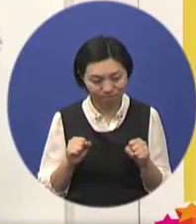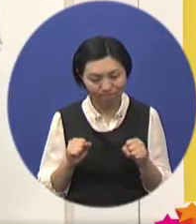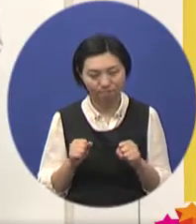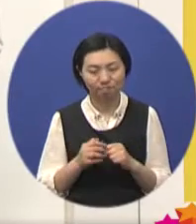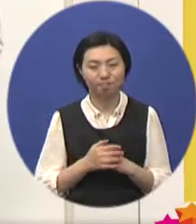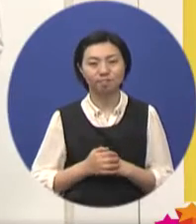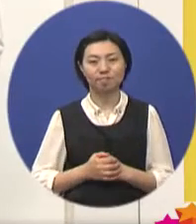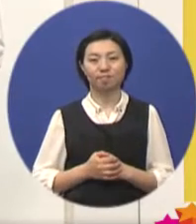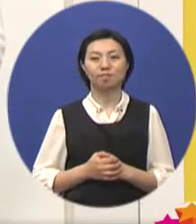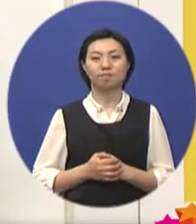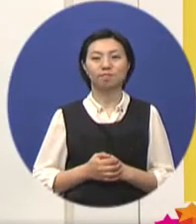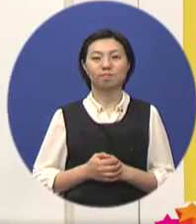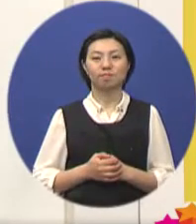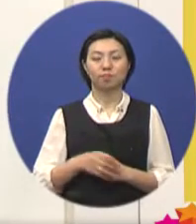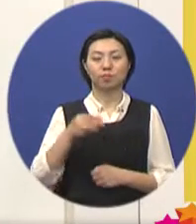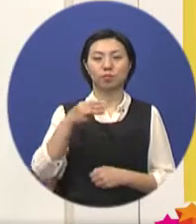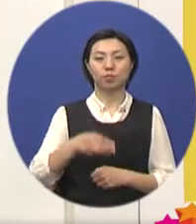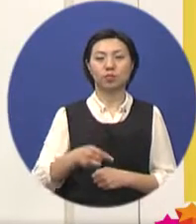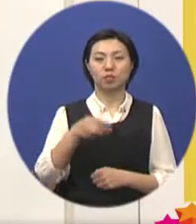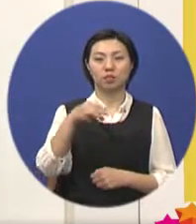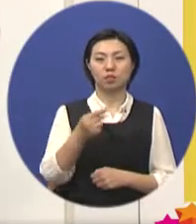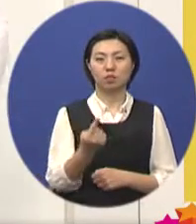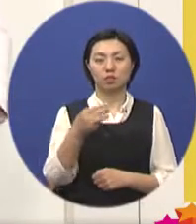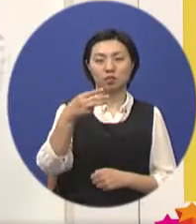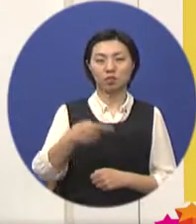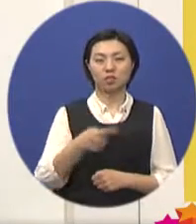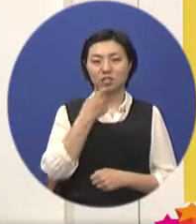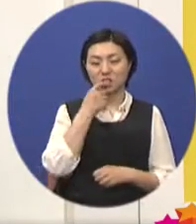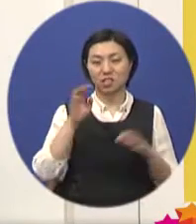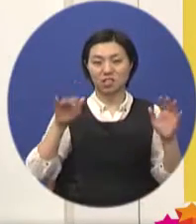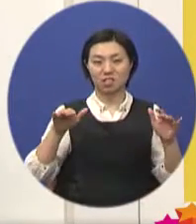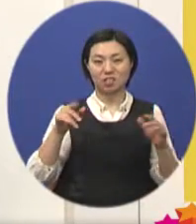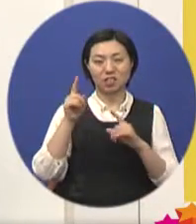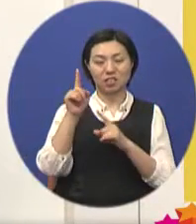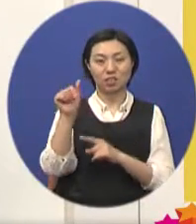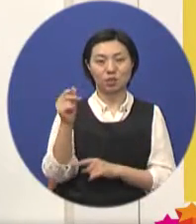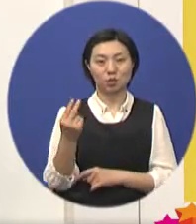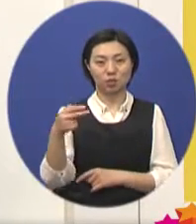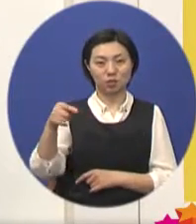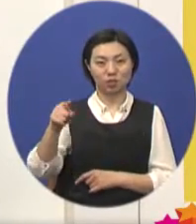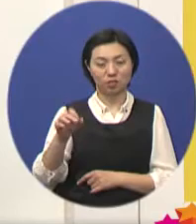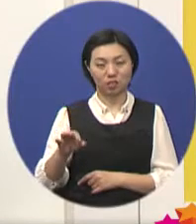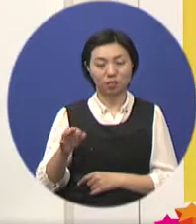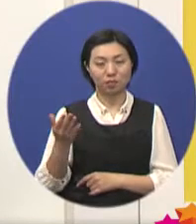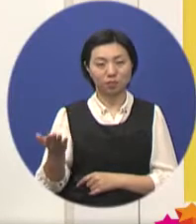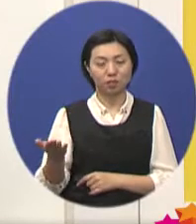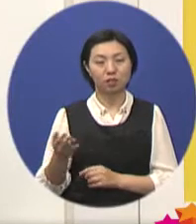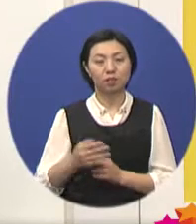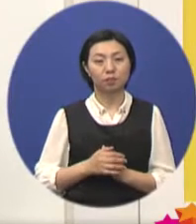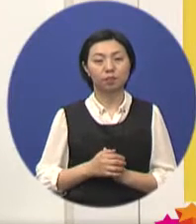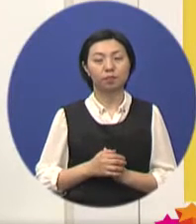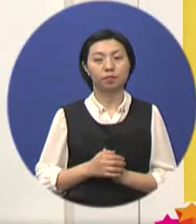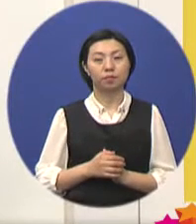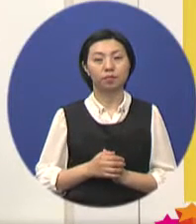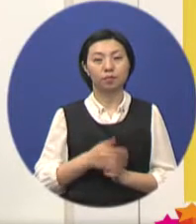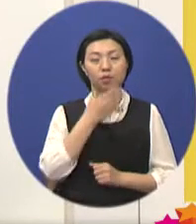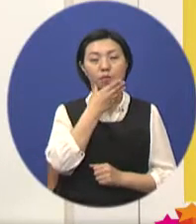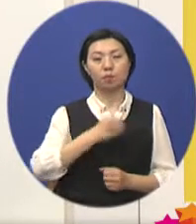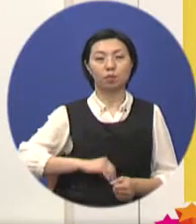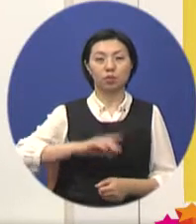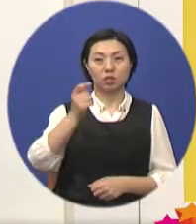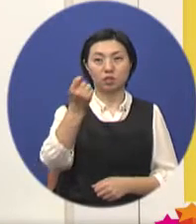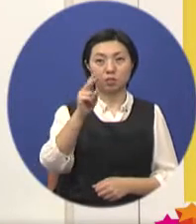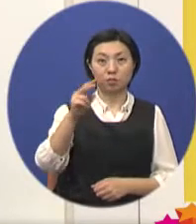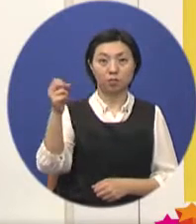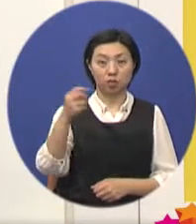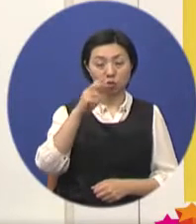네, 토로트 천사 이효정 씨입니다. 네, 우리 이효정님은 그 여기 복지 집에서도 자주